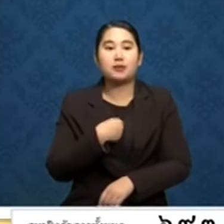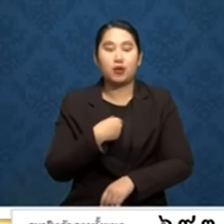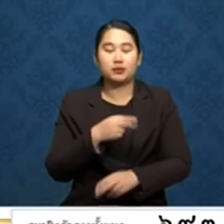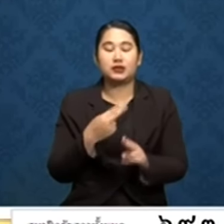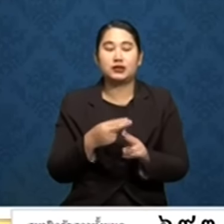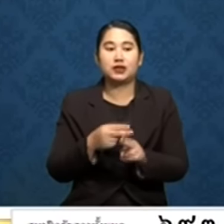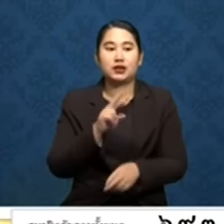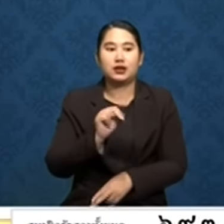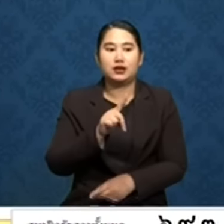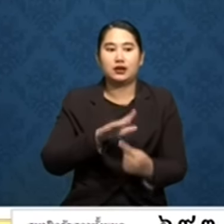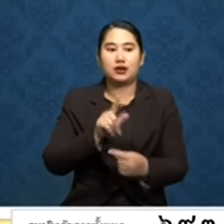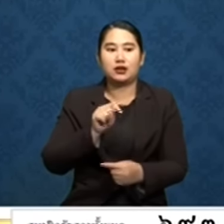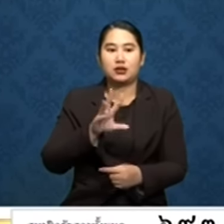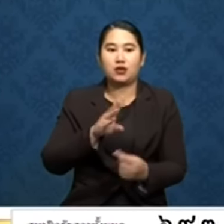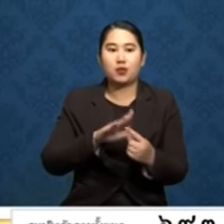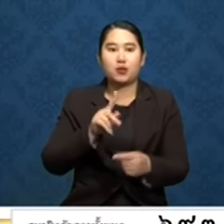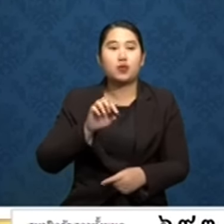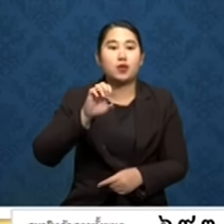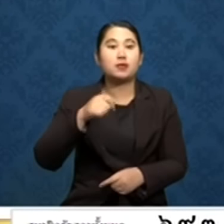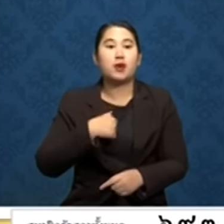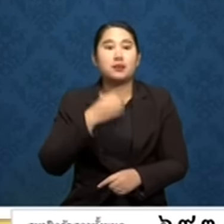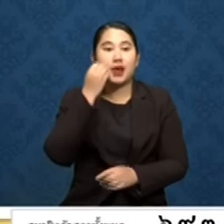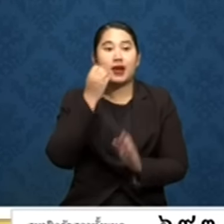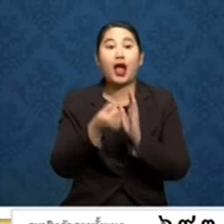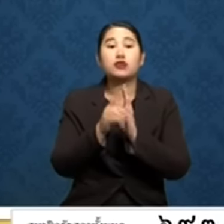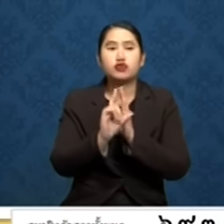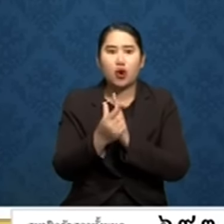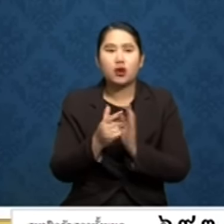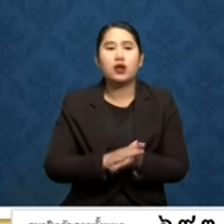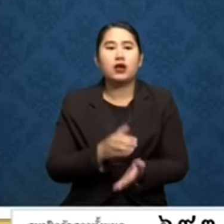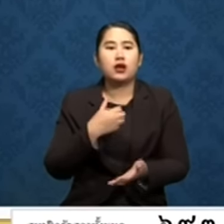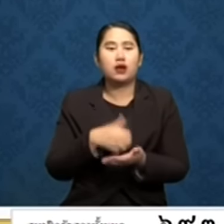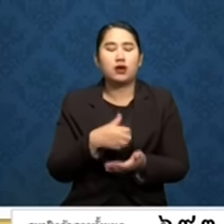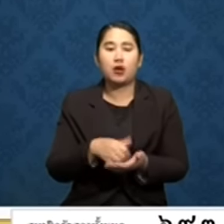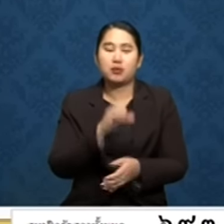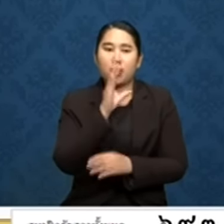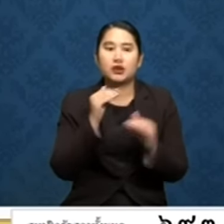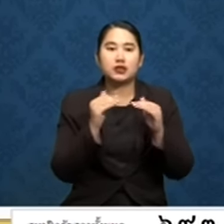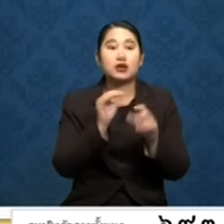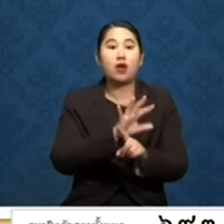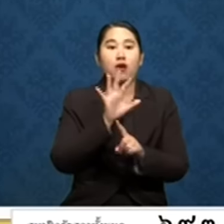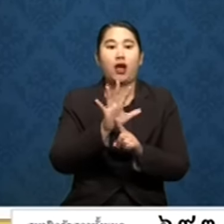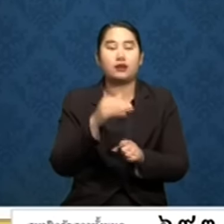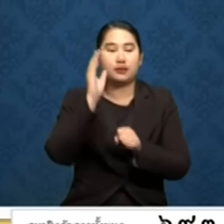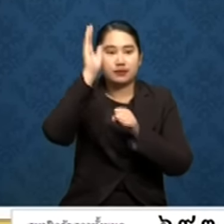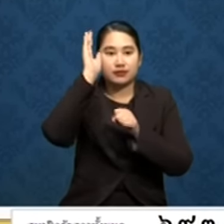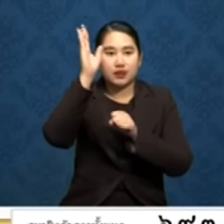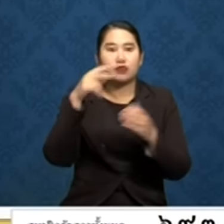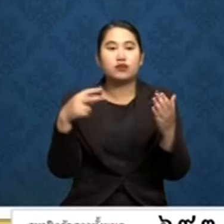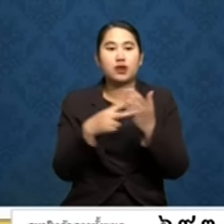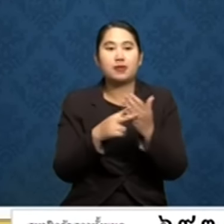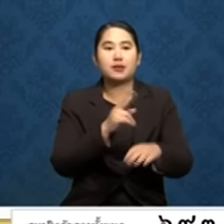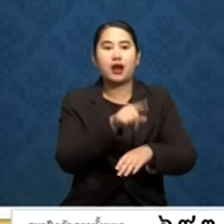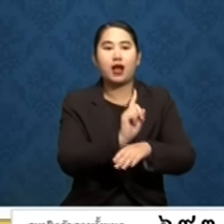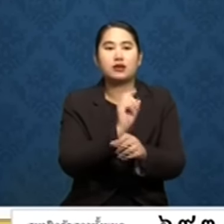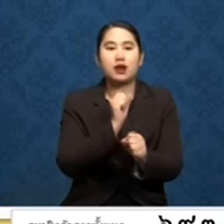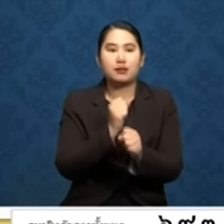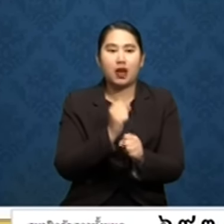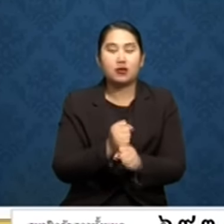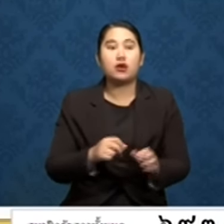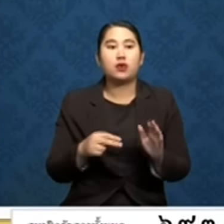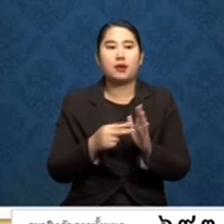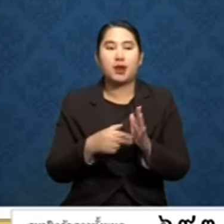บัญชีรายชื่อพรรคประชาชนคนจังหวัดอ่างทองครับท่านประธานครับที่จําเป็นต้องใช้สิทธิ์ข้อ5ในการประท้วงการทําหน้าที่ของท่านประธานไม่ใช่ไ